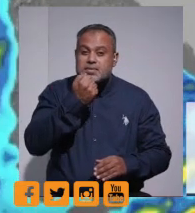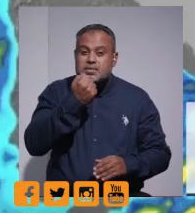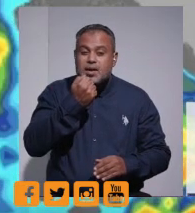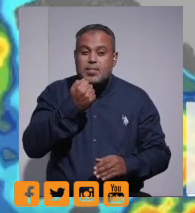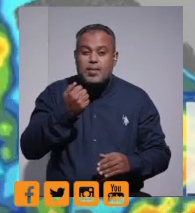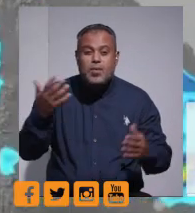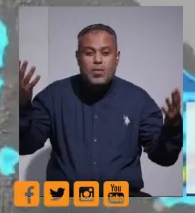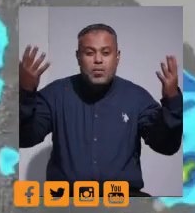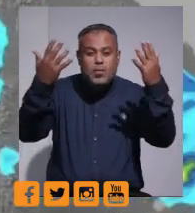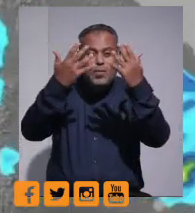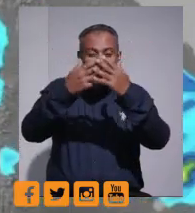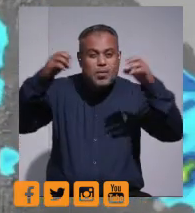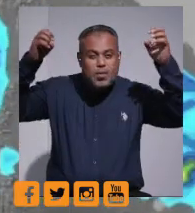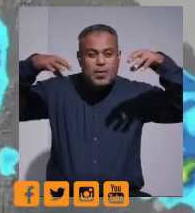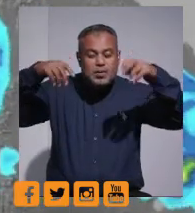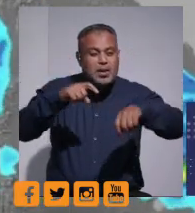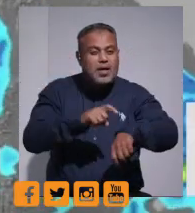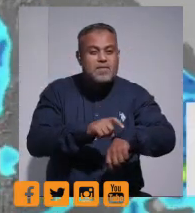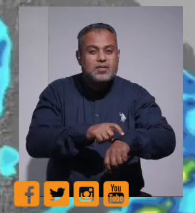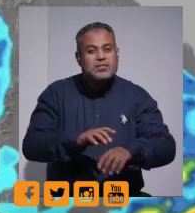وهطول الامطار على فترات